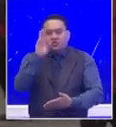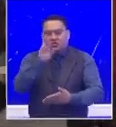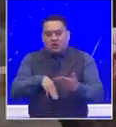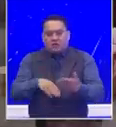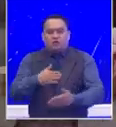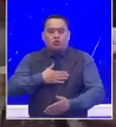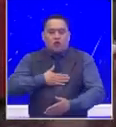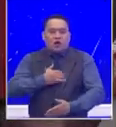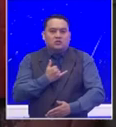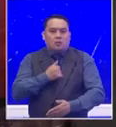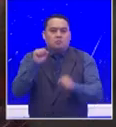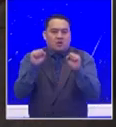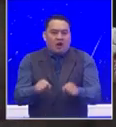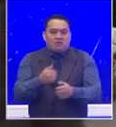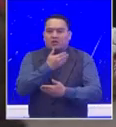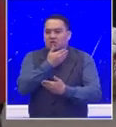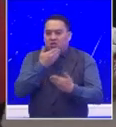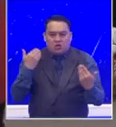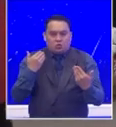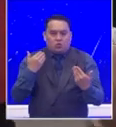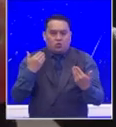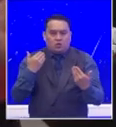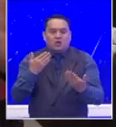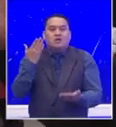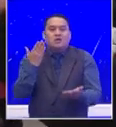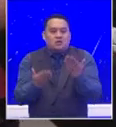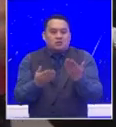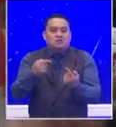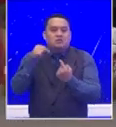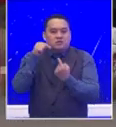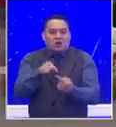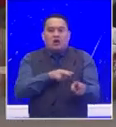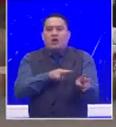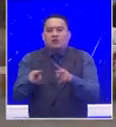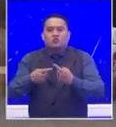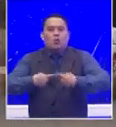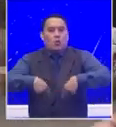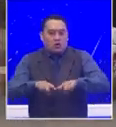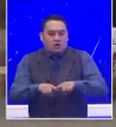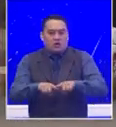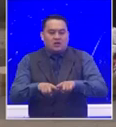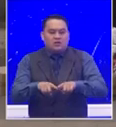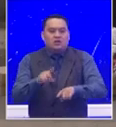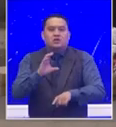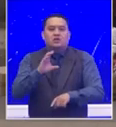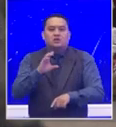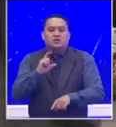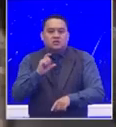права. У нас нету такой полномочий. Есть соответствующие контролирующие органы, типа СЭС,